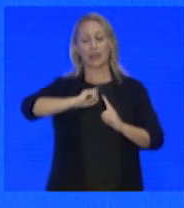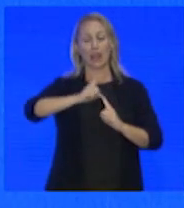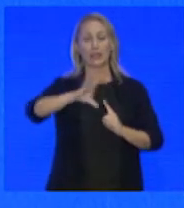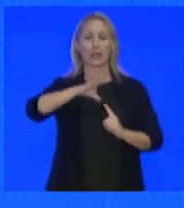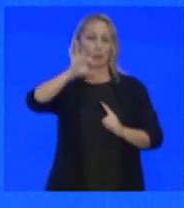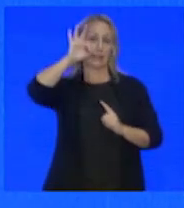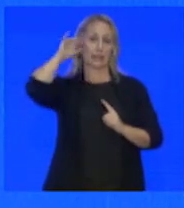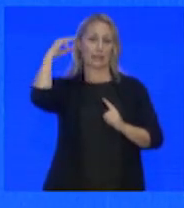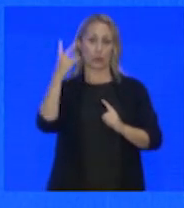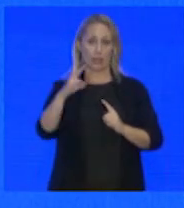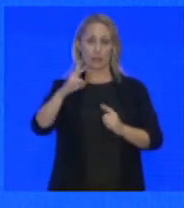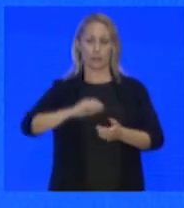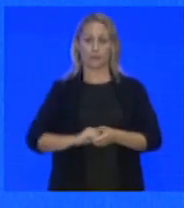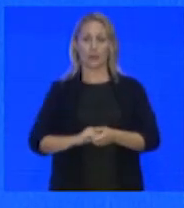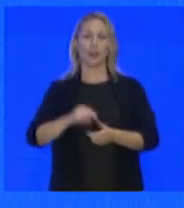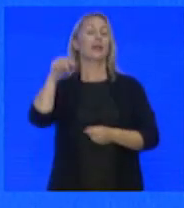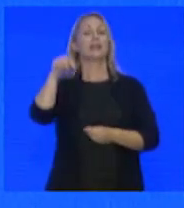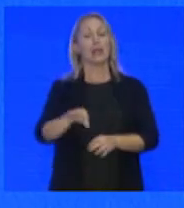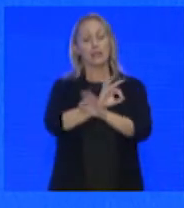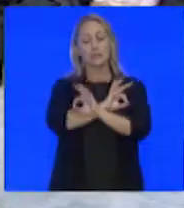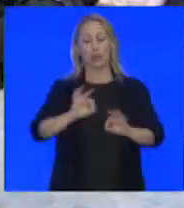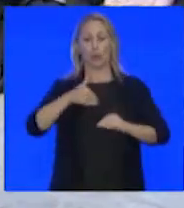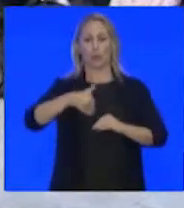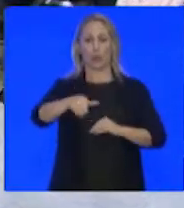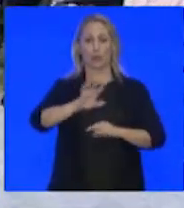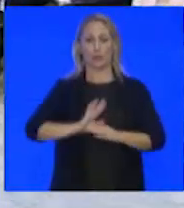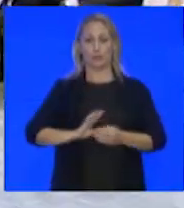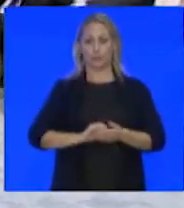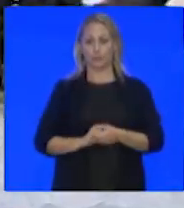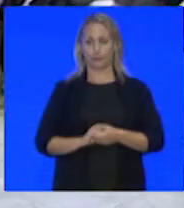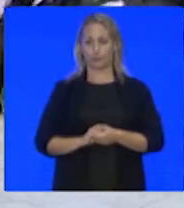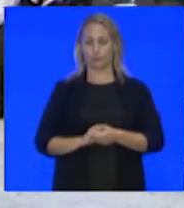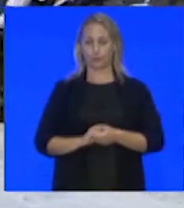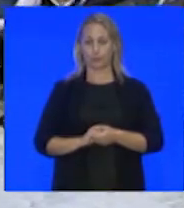τους πολίτες της Θεσσαλονίκης. Και αυτό θα κάνουμε.